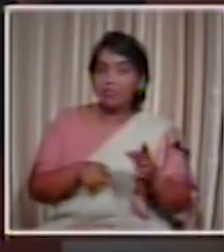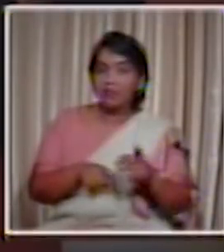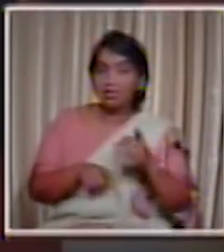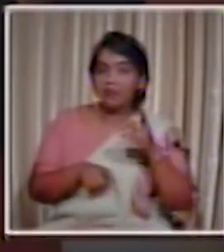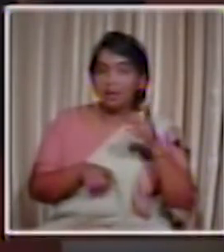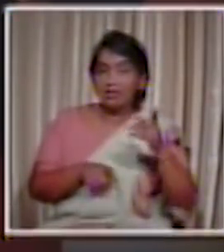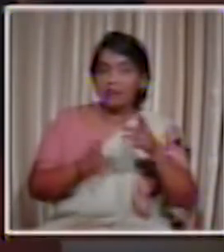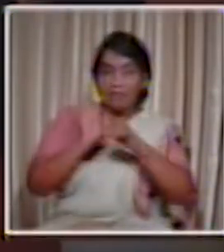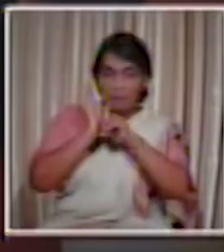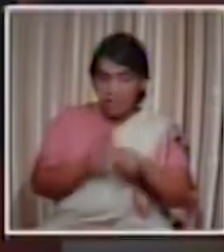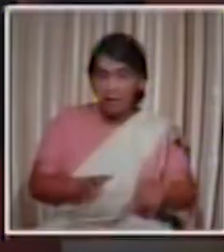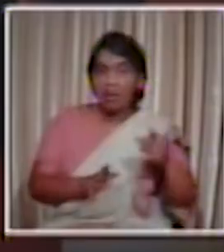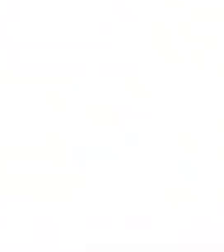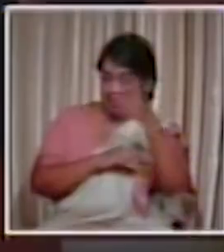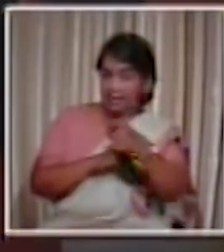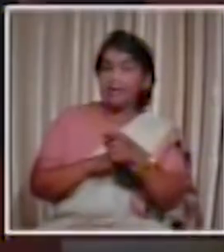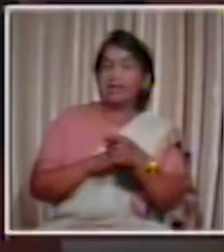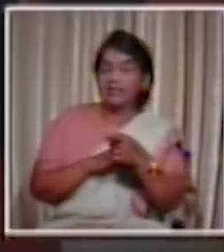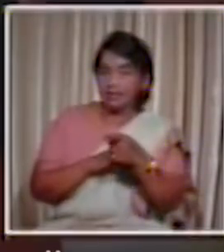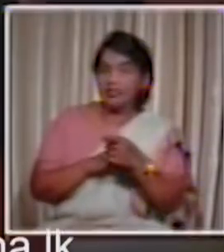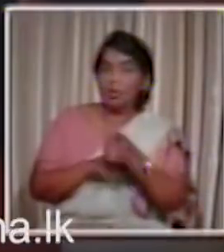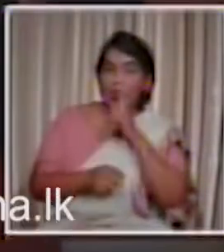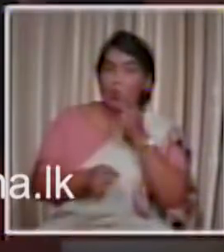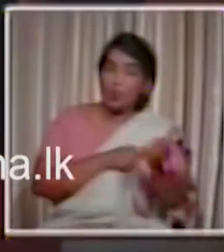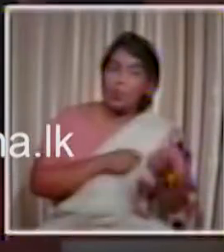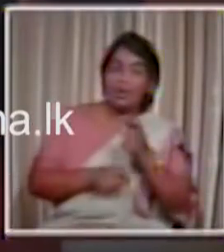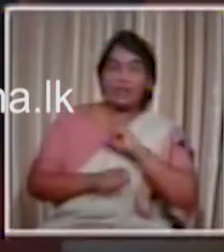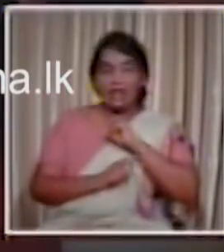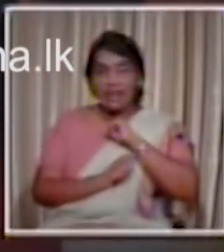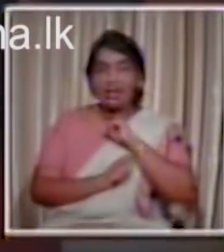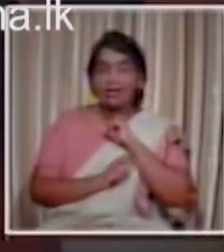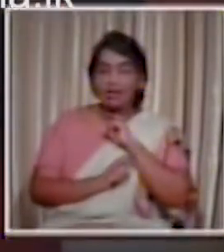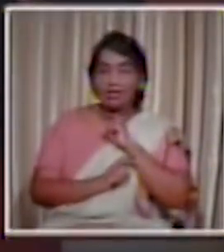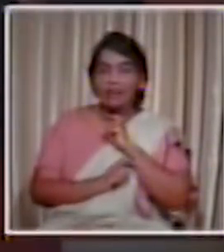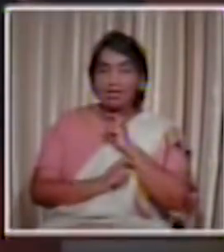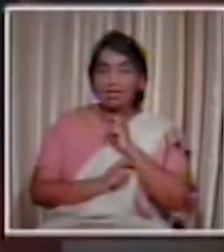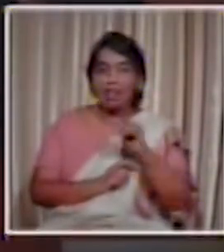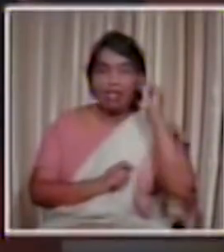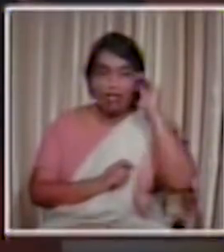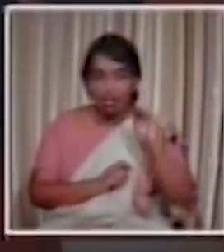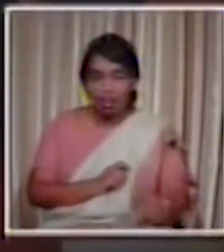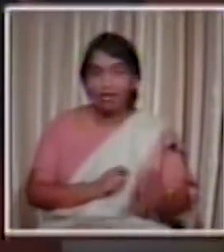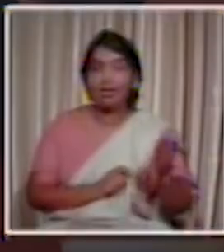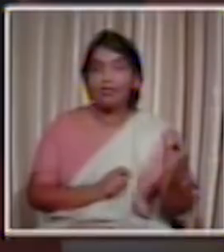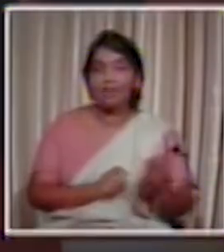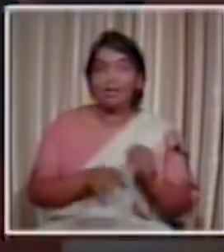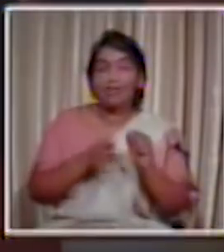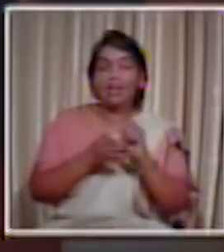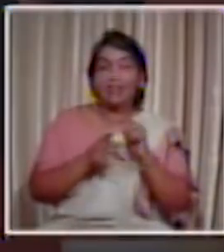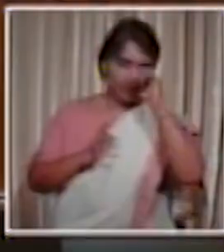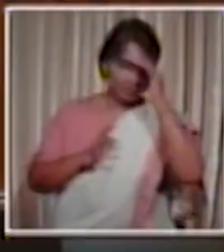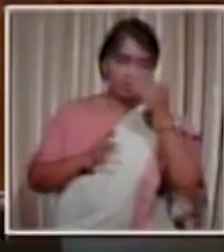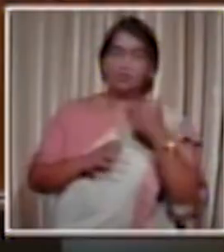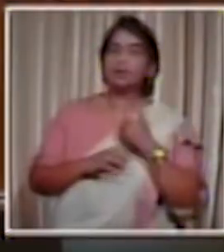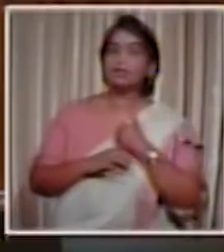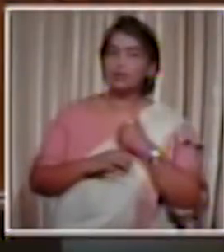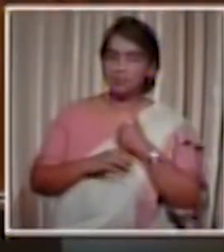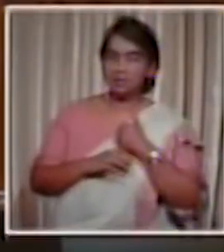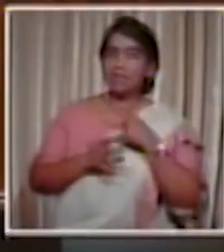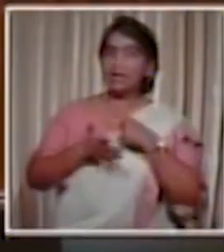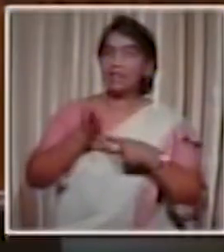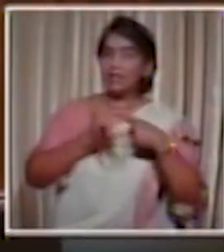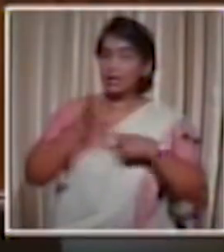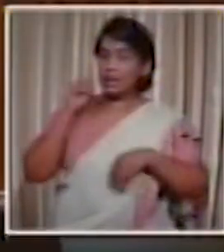අපකීර්තිමත් පාවා දීම වෙනුවෙන් එයාට ගිහිල්ලා සද්ද දැම්ම පාට දැම්ම අර චූටි දෝණිට චීස් කෑල්ල කන්න බැරි වෙලා මගේ